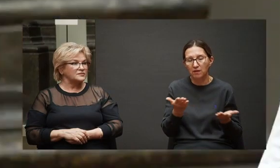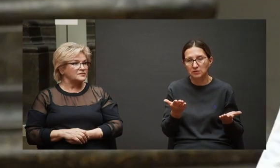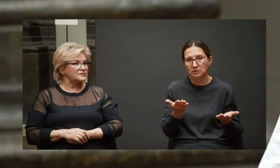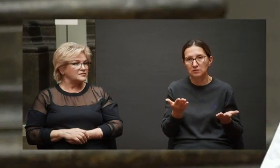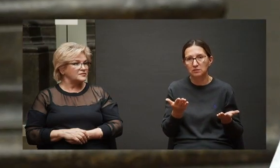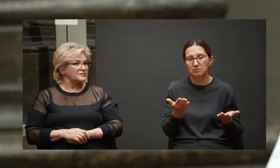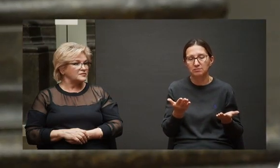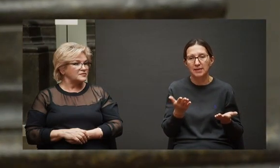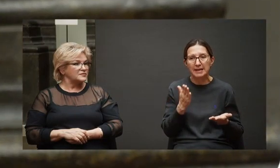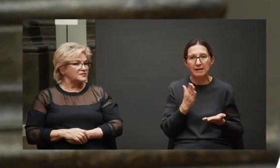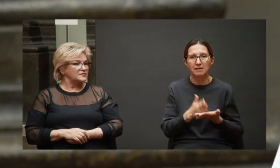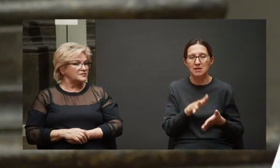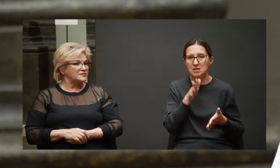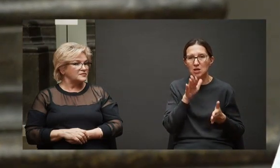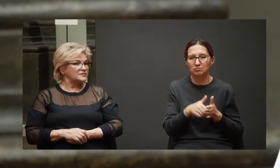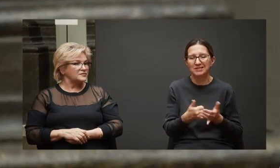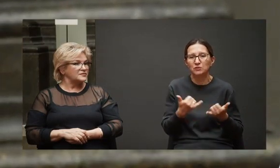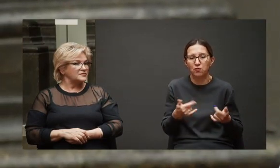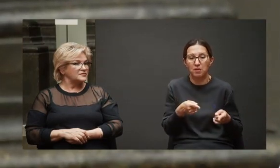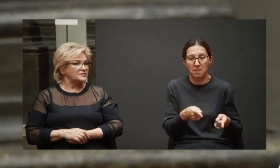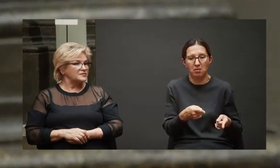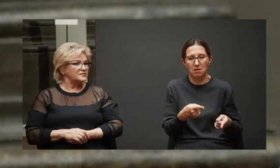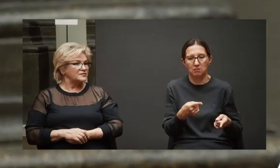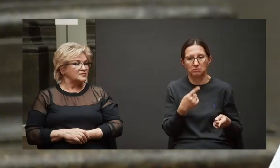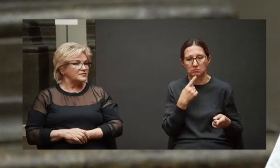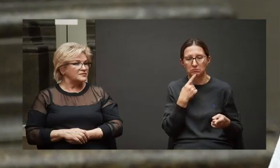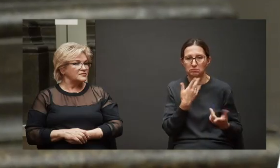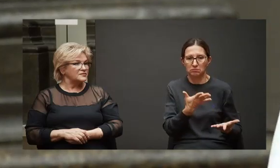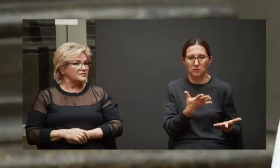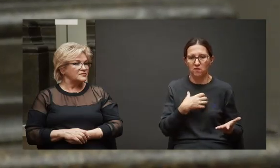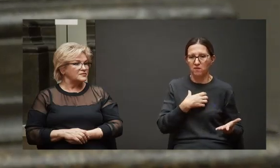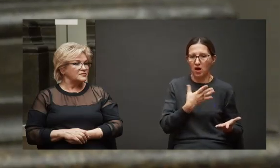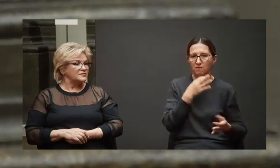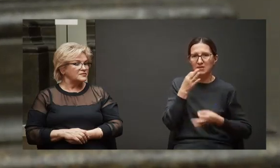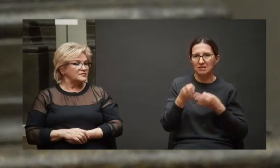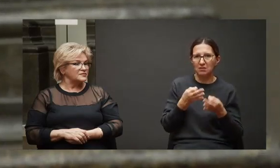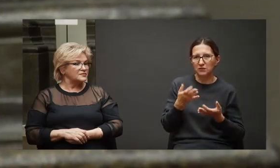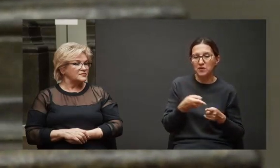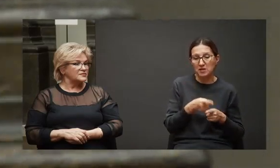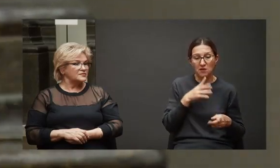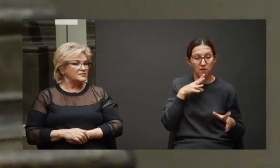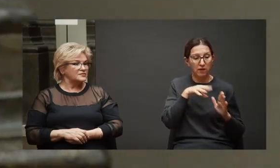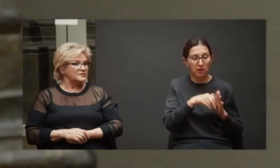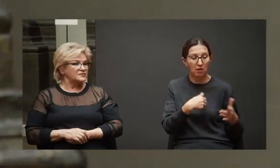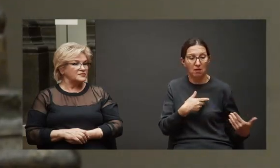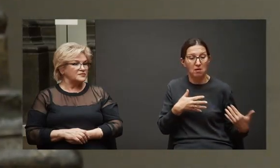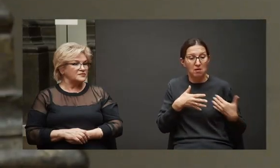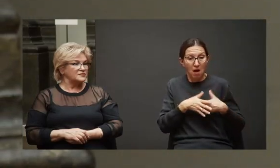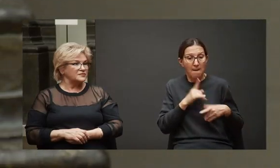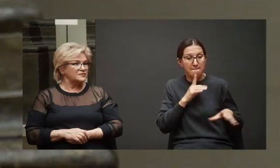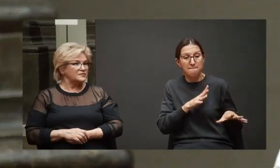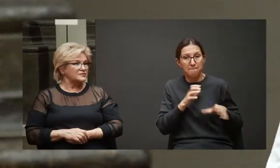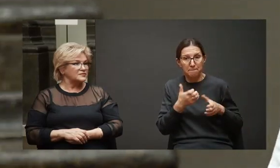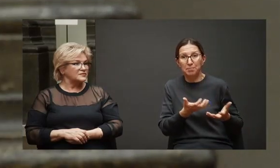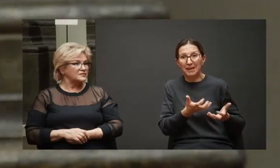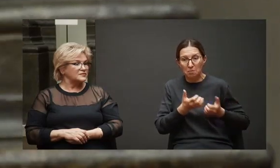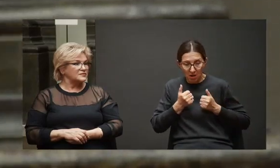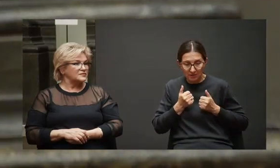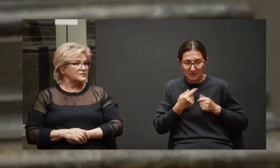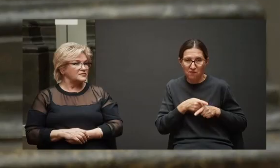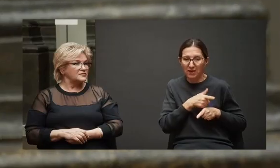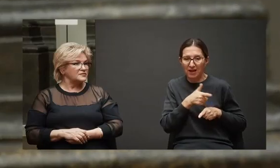как бы, есть современное, актуальное высказывание, если вы ему сопричастны, как зритель. Если вы